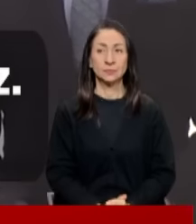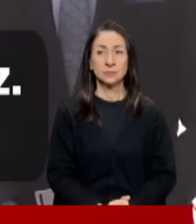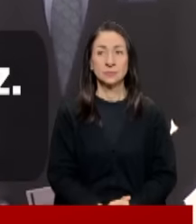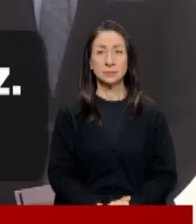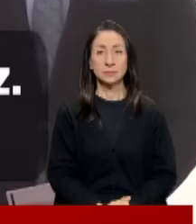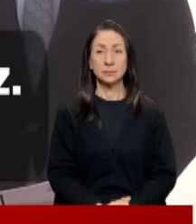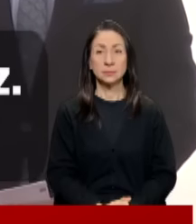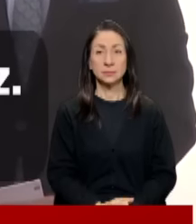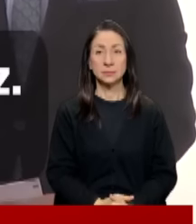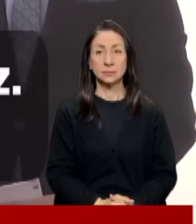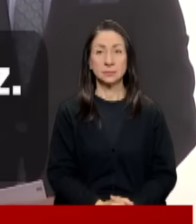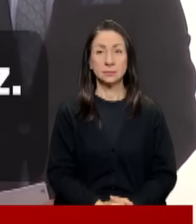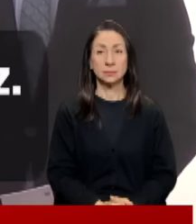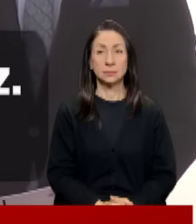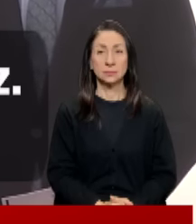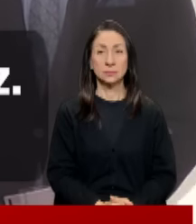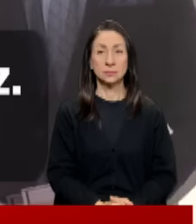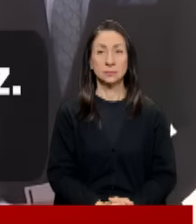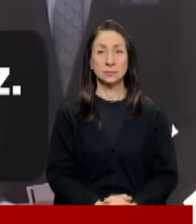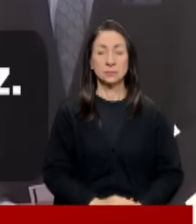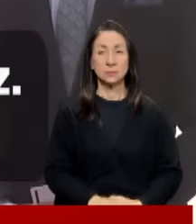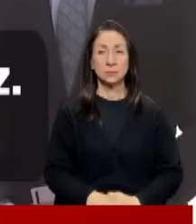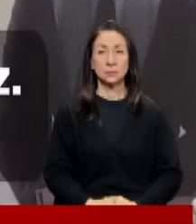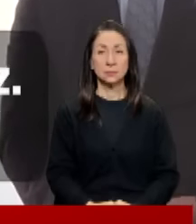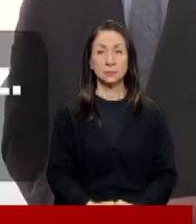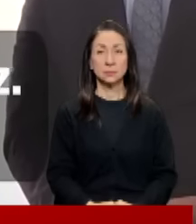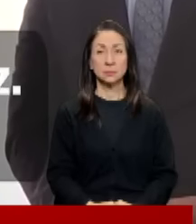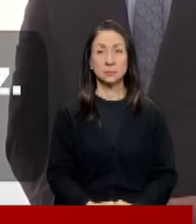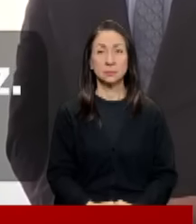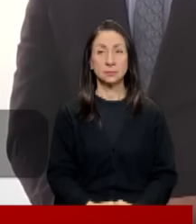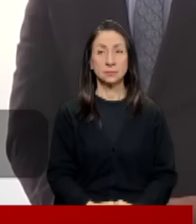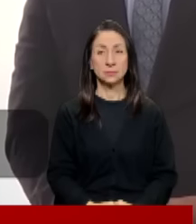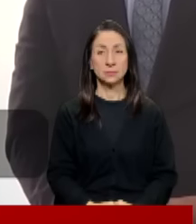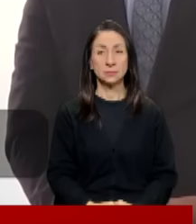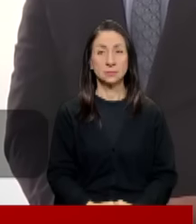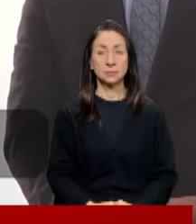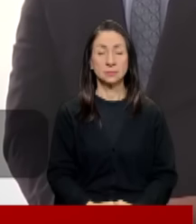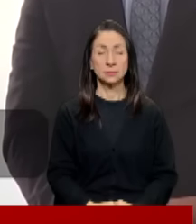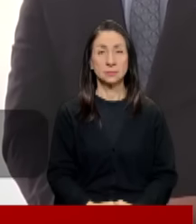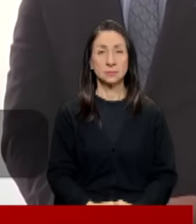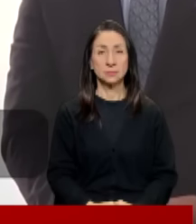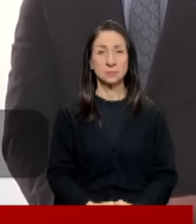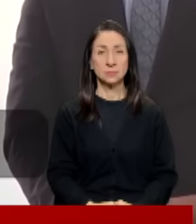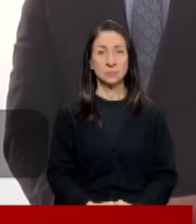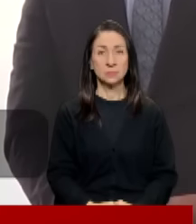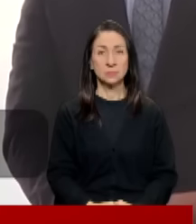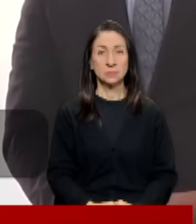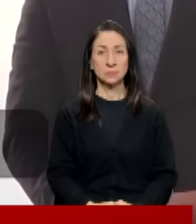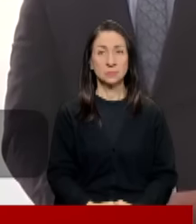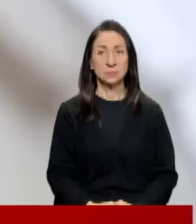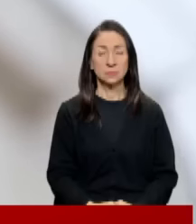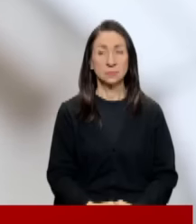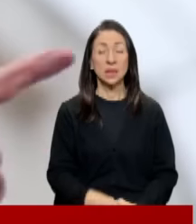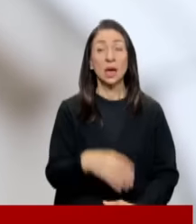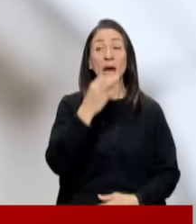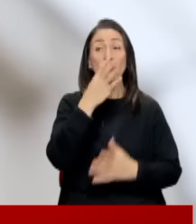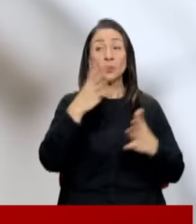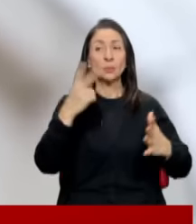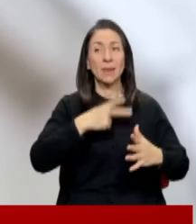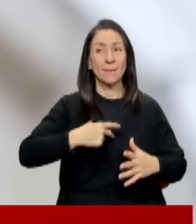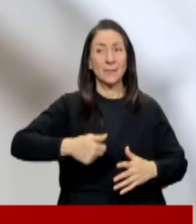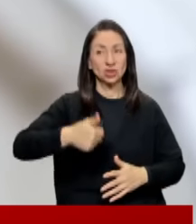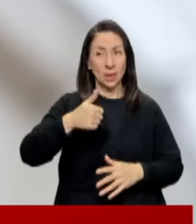düzenli olarak et yardımı yapıyoruz. O çocukların proteininden mahrum kalmaması için elimizden geleni yapıyoruz. Ankara